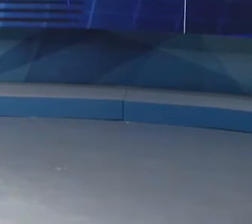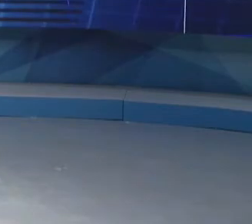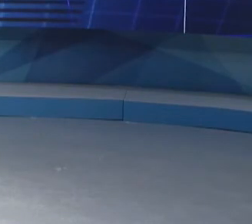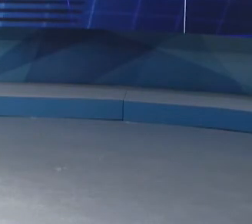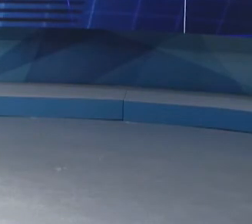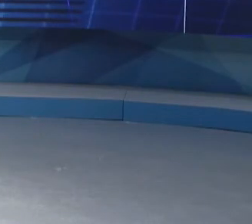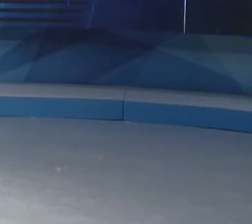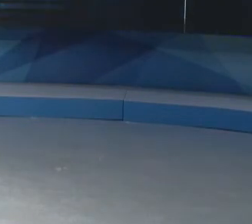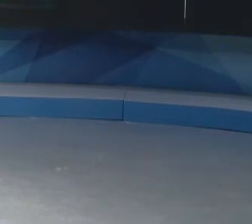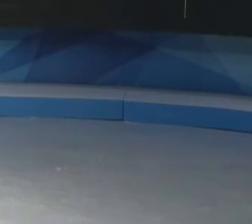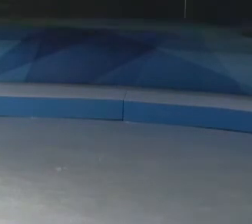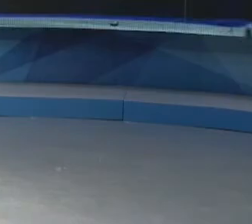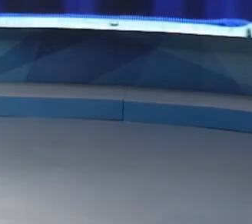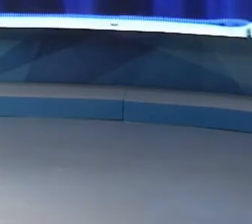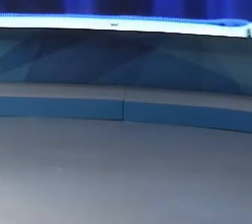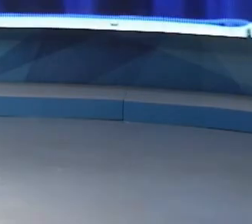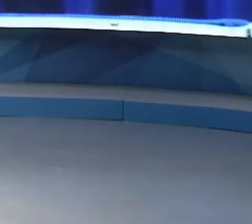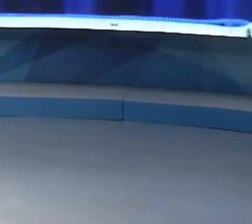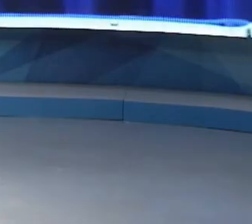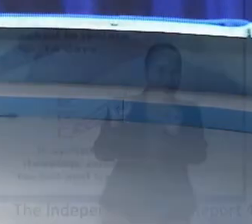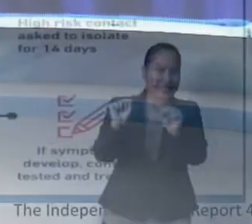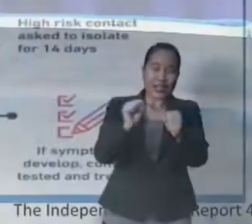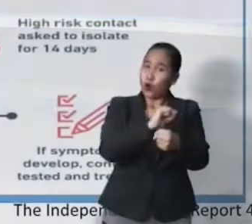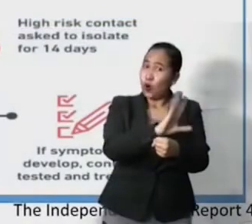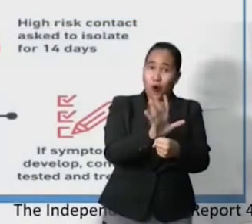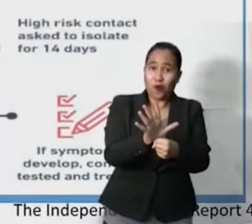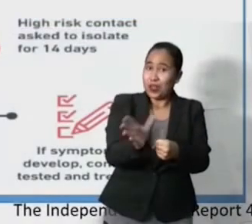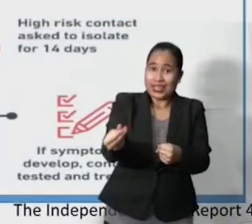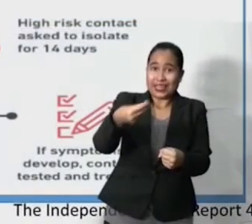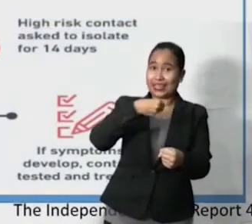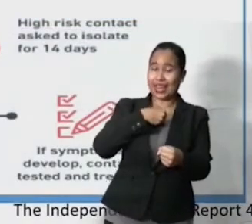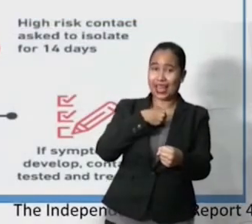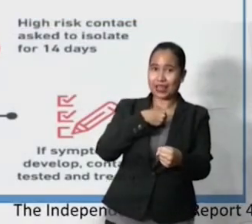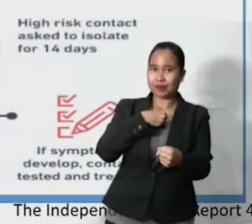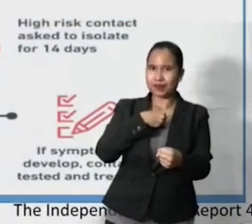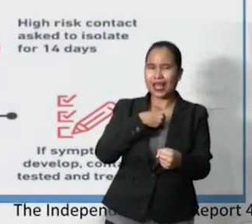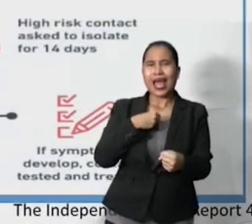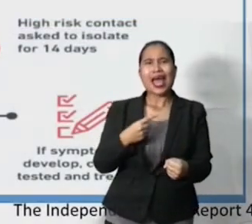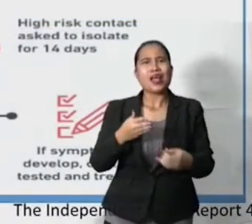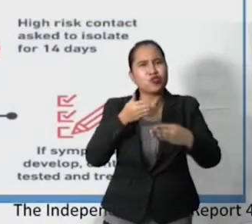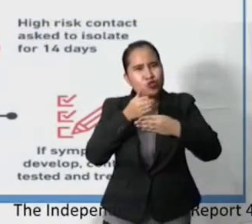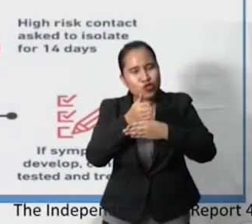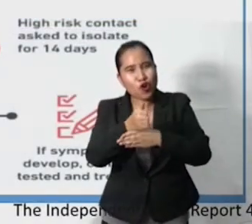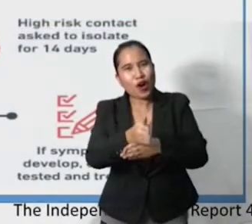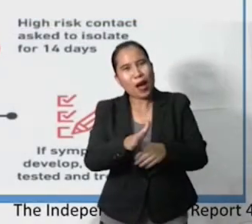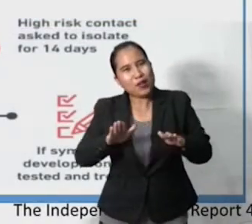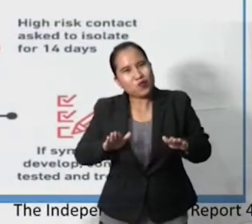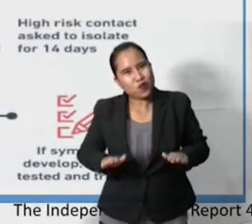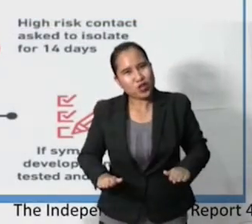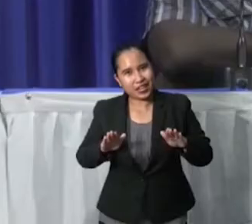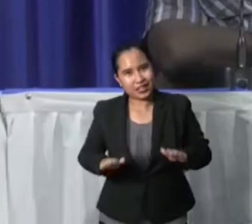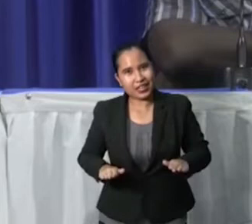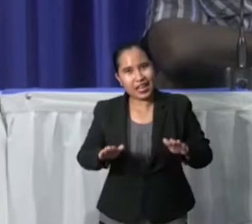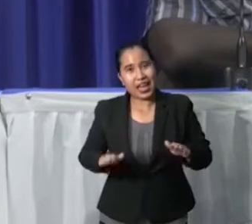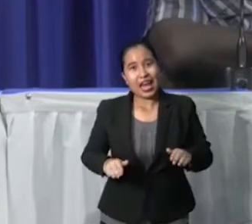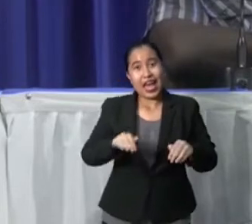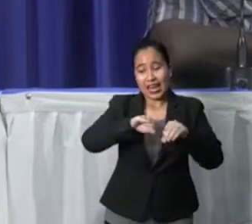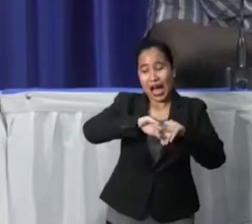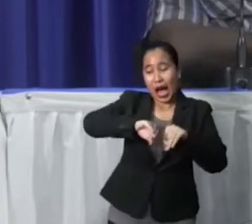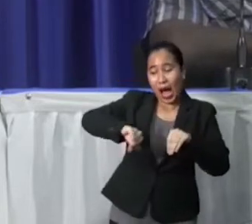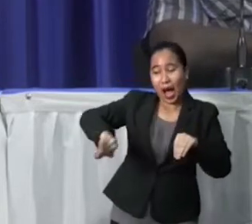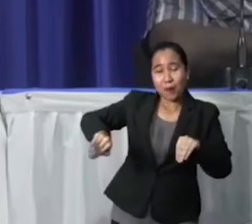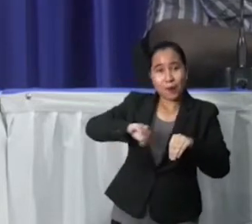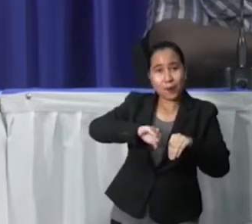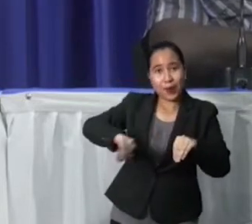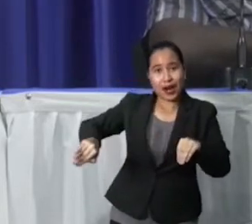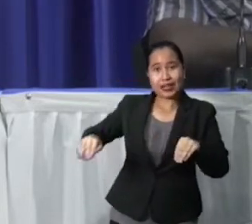De verspreiding van het COVID-19-virus in Paramaribo is duidelijk te zien aan de cijfers waarover het ministerie van Volksgezondheid